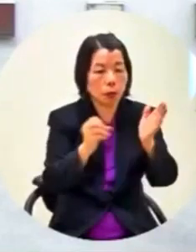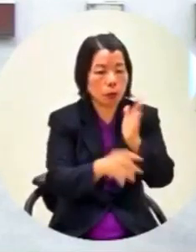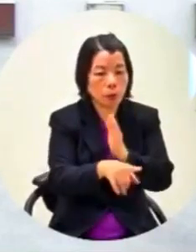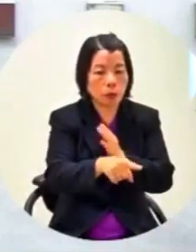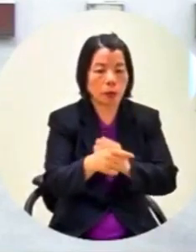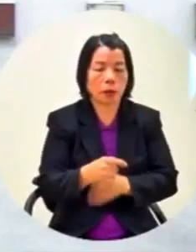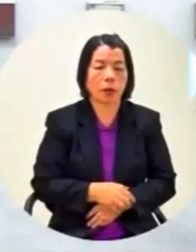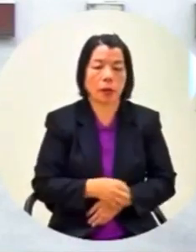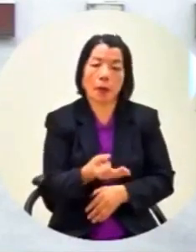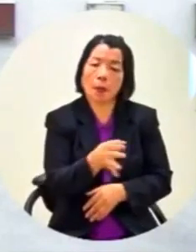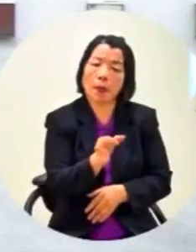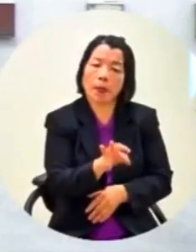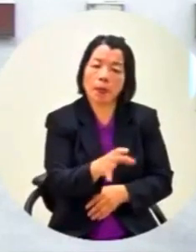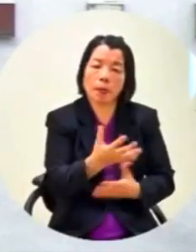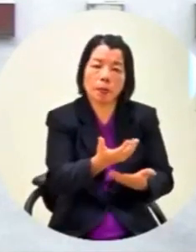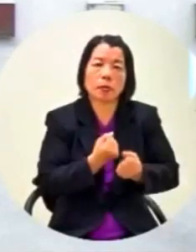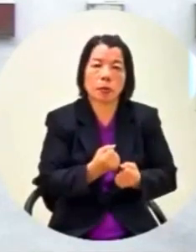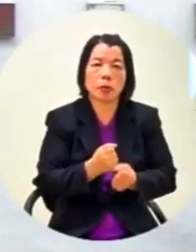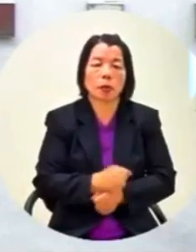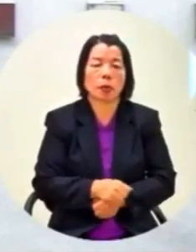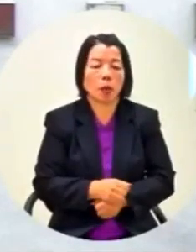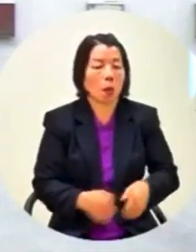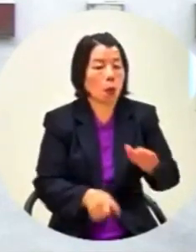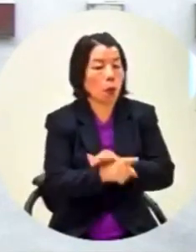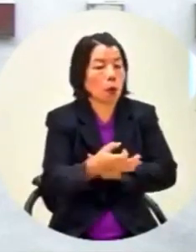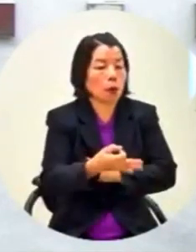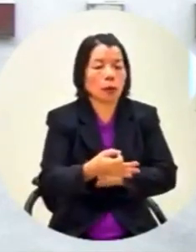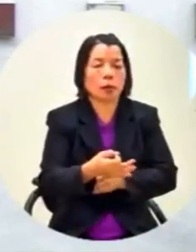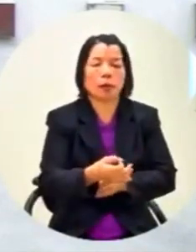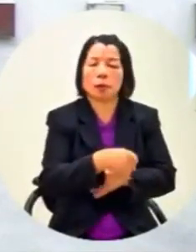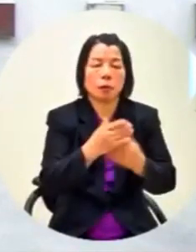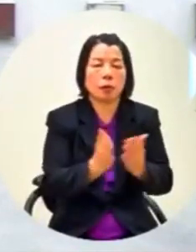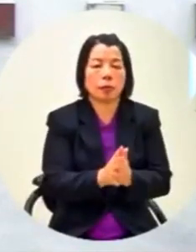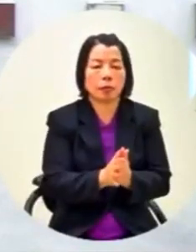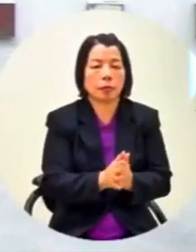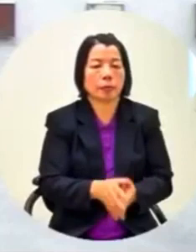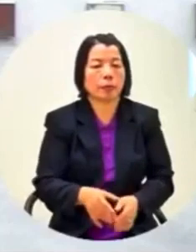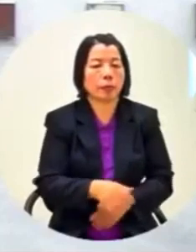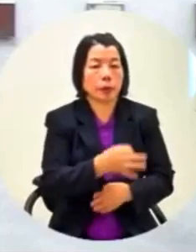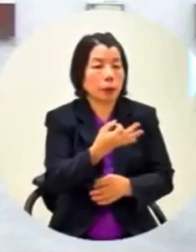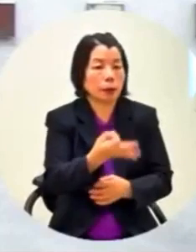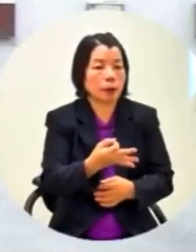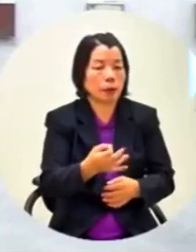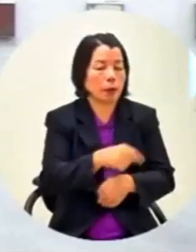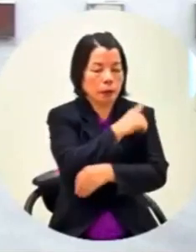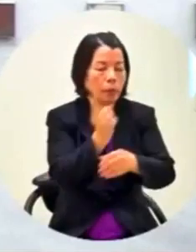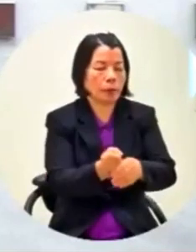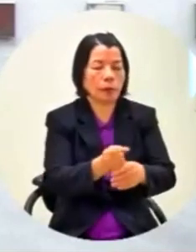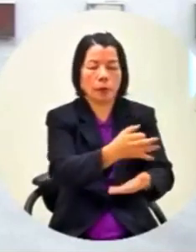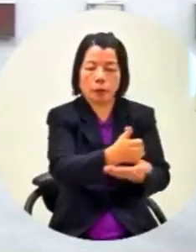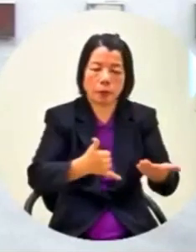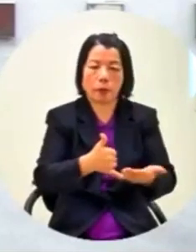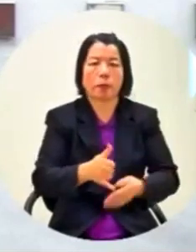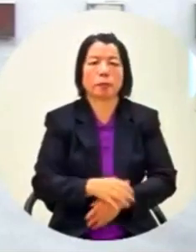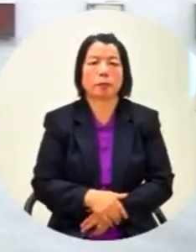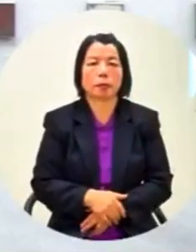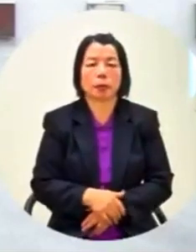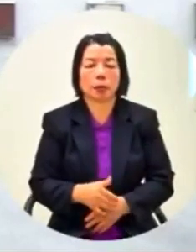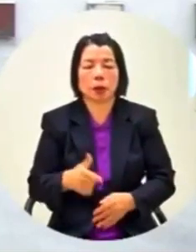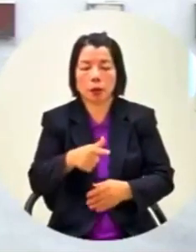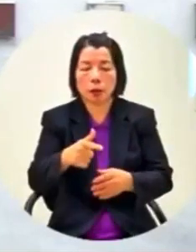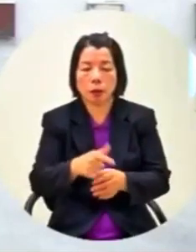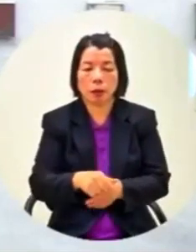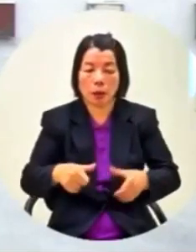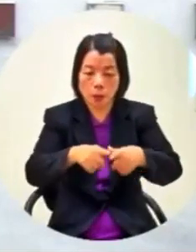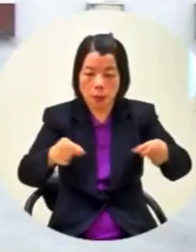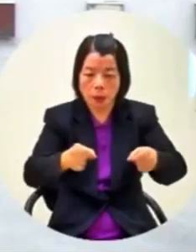收违约金，而且全额退费。市府演艺场馆售票演出延